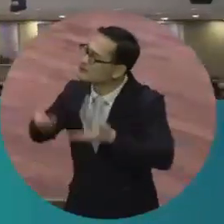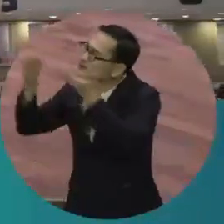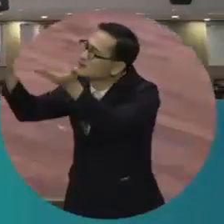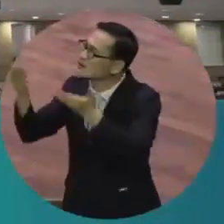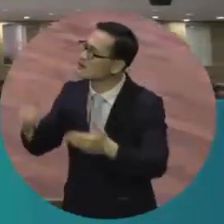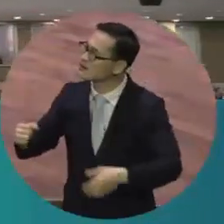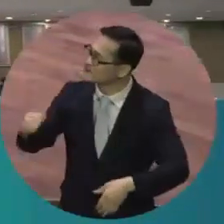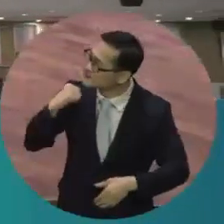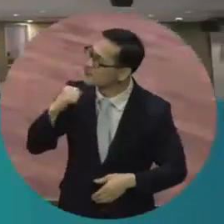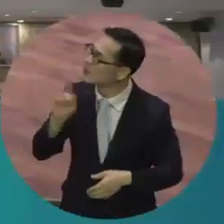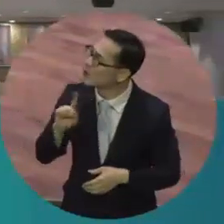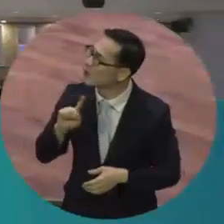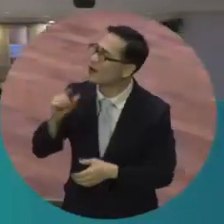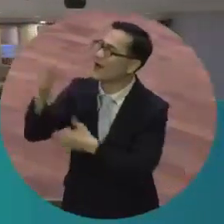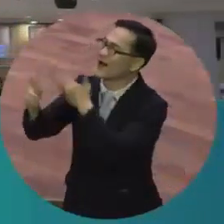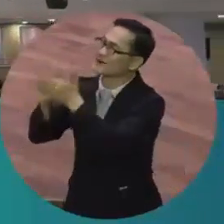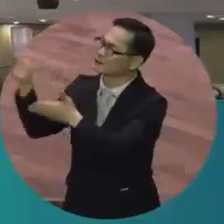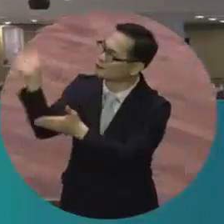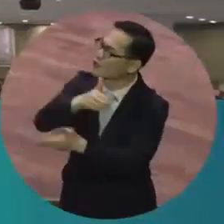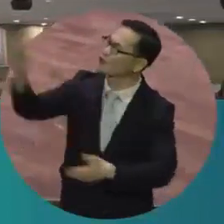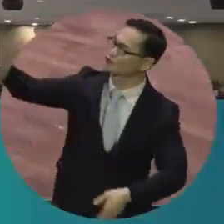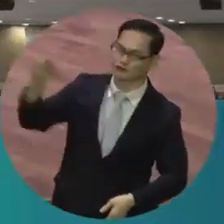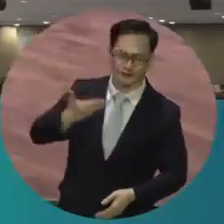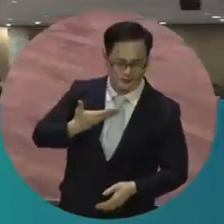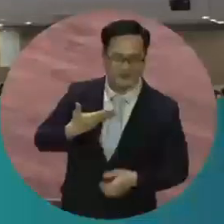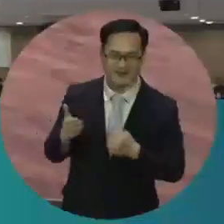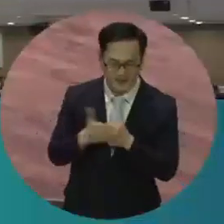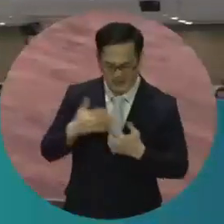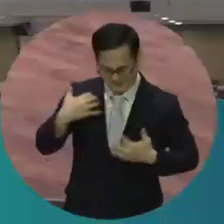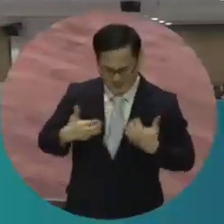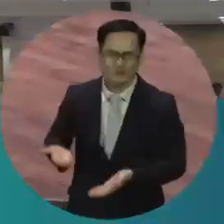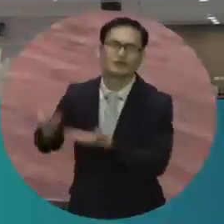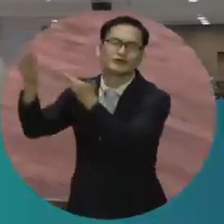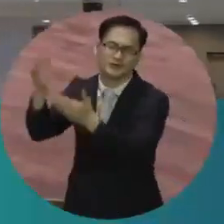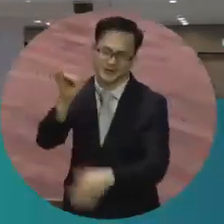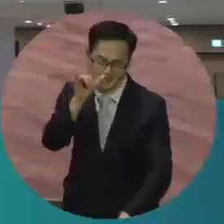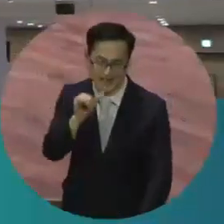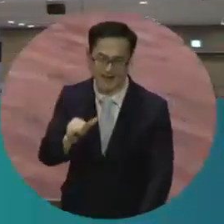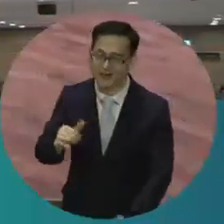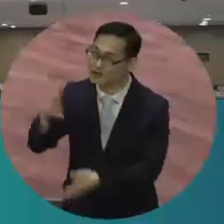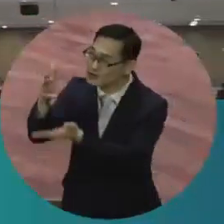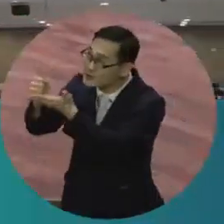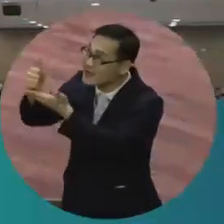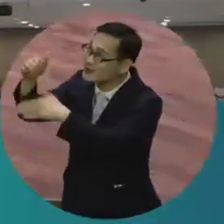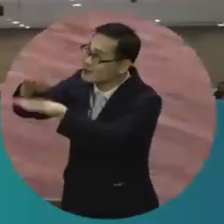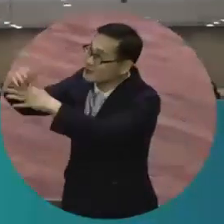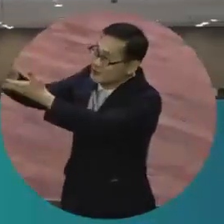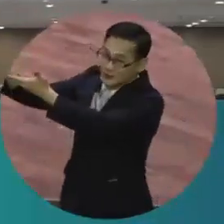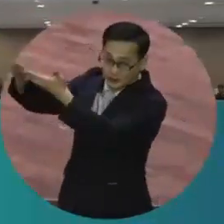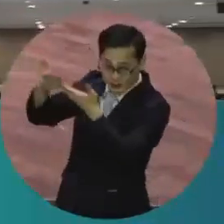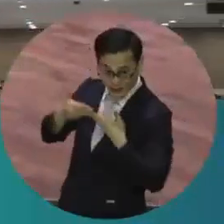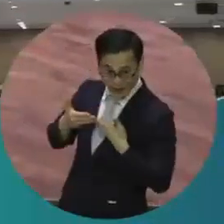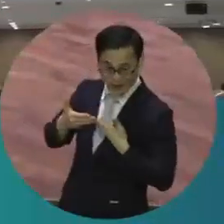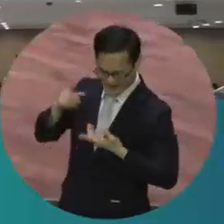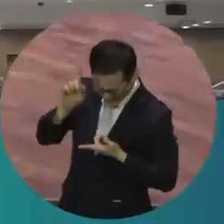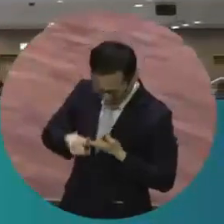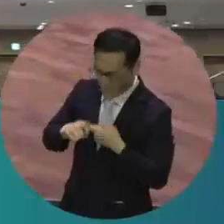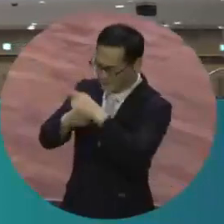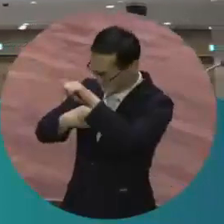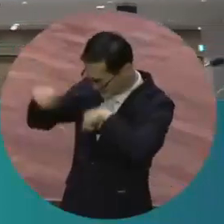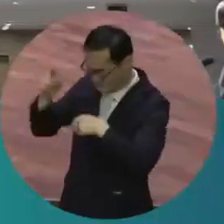모든 것이 주께로부터 말미암아 사오니 우리가 주의 손에서 받은 것으로 주께 드렸을